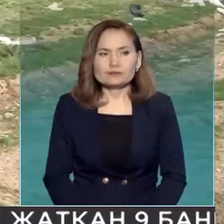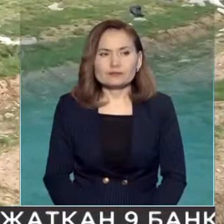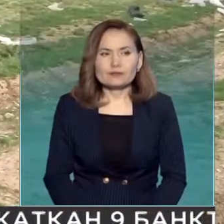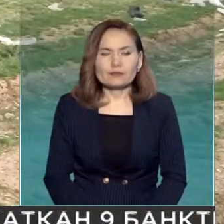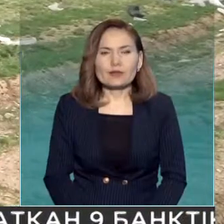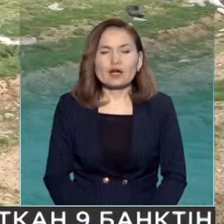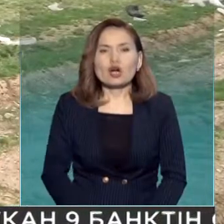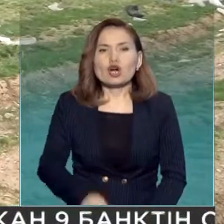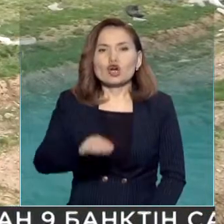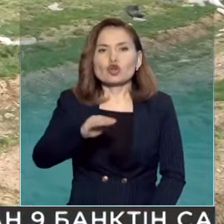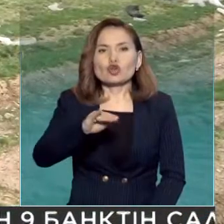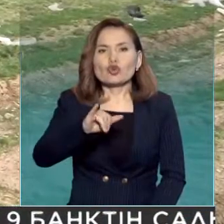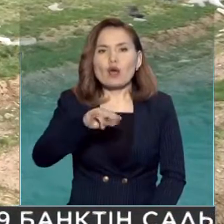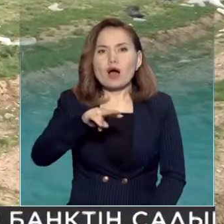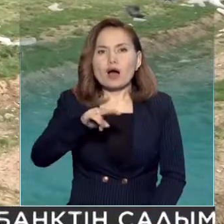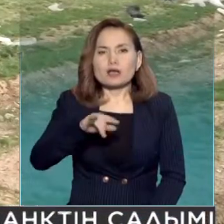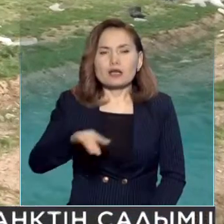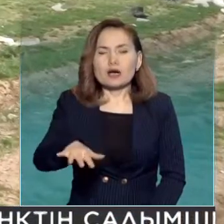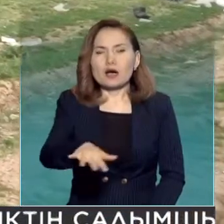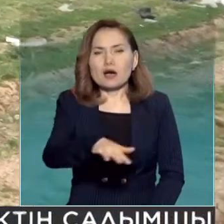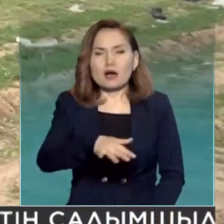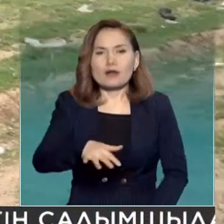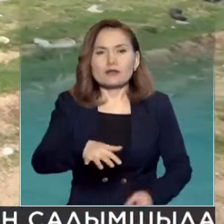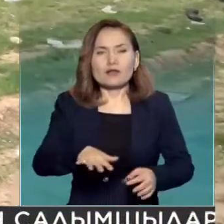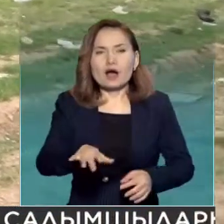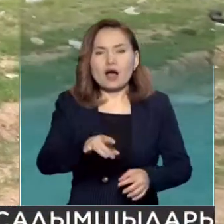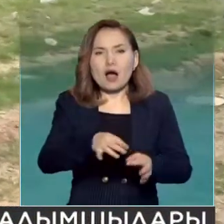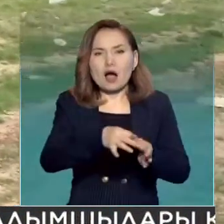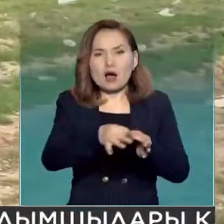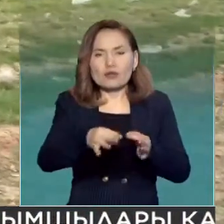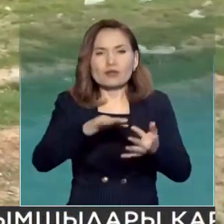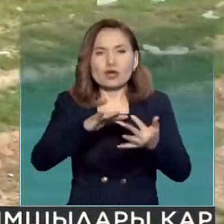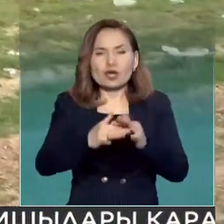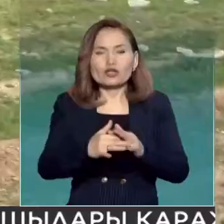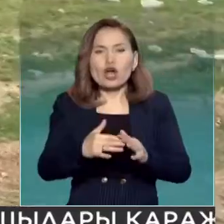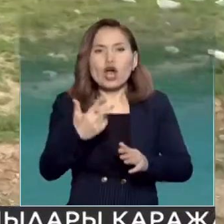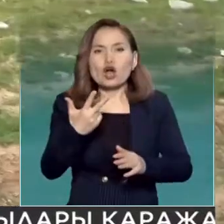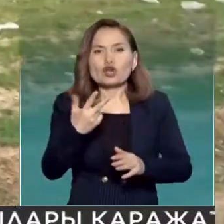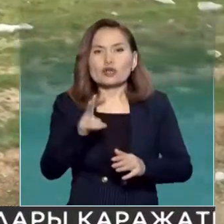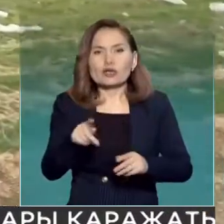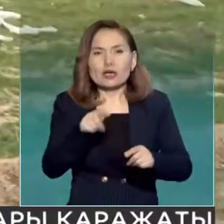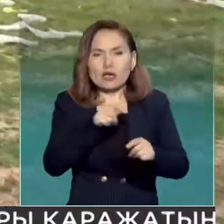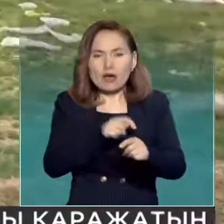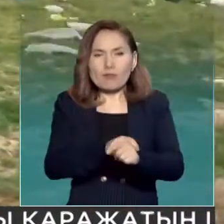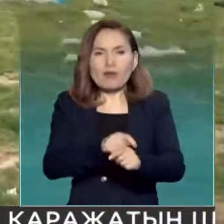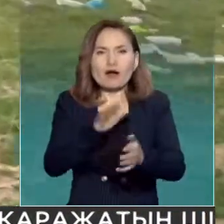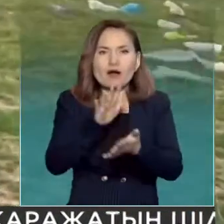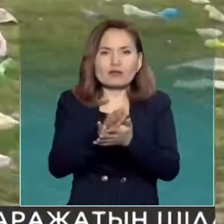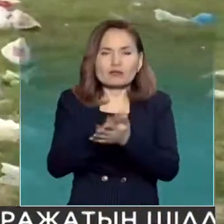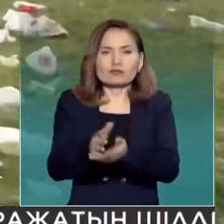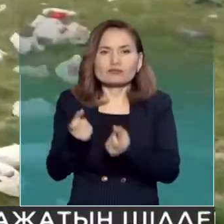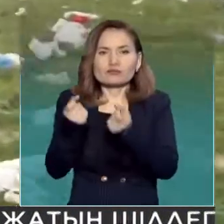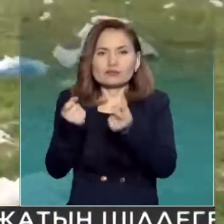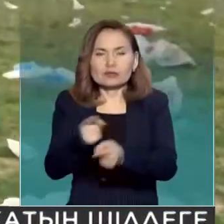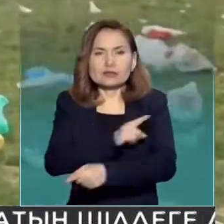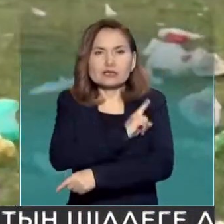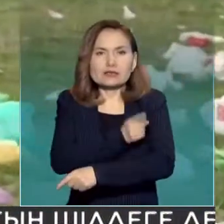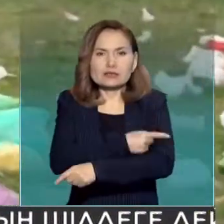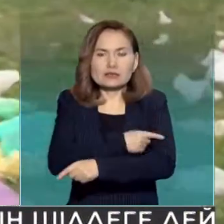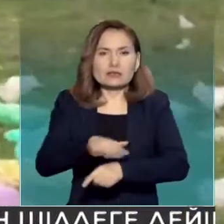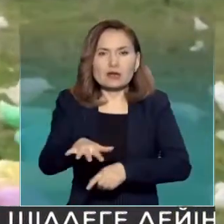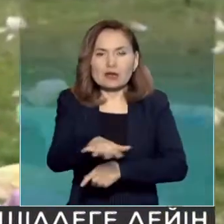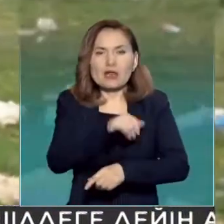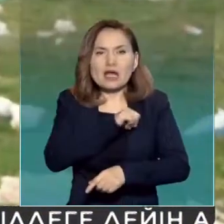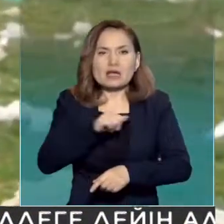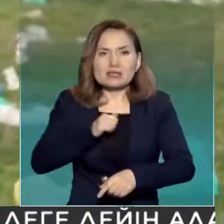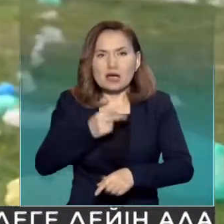Бұл Жуалы ауданы Дихан ауылының маңы. Осыдан 3 шақырым жерде қоқыс төгу полигоны орналасқан. Ал өздеріңіз